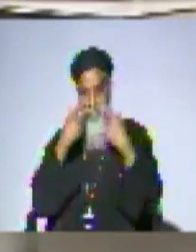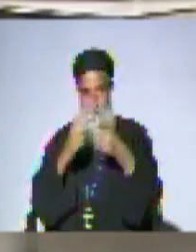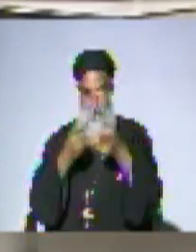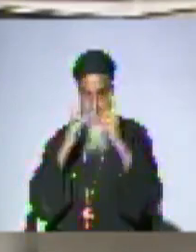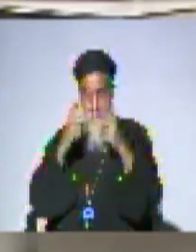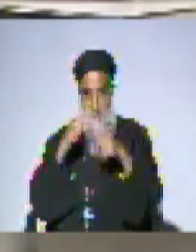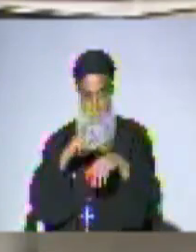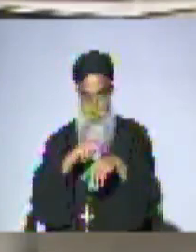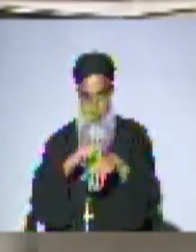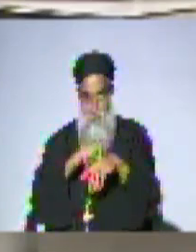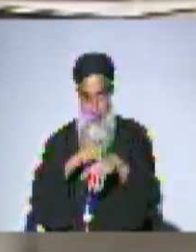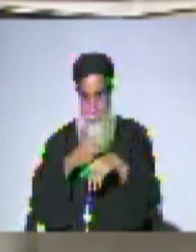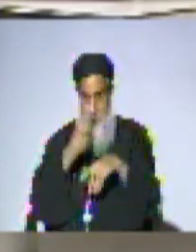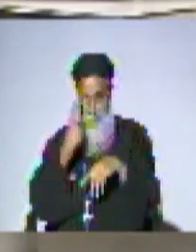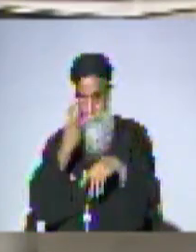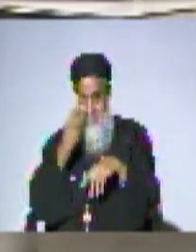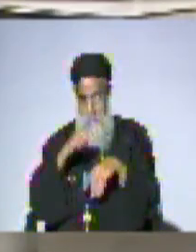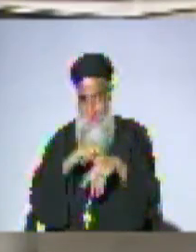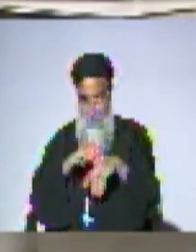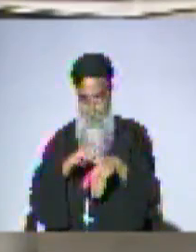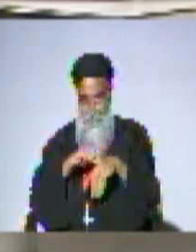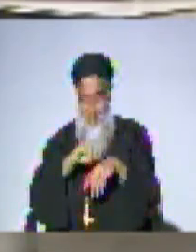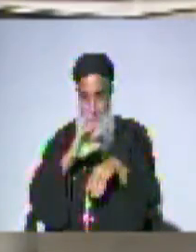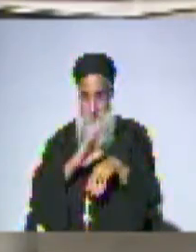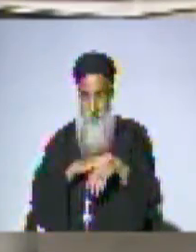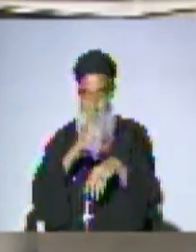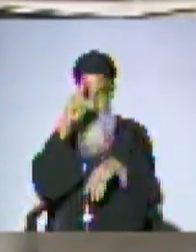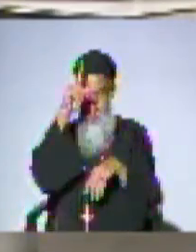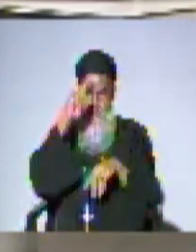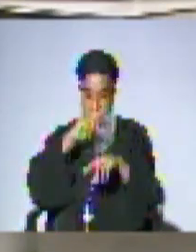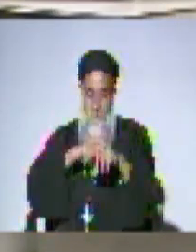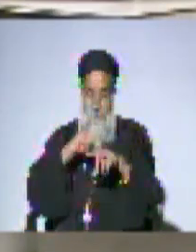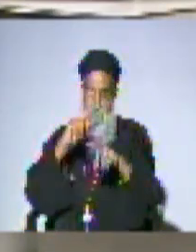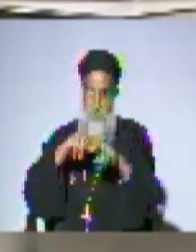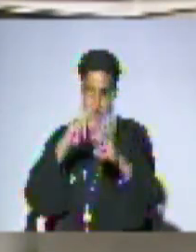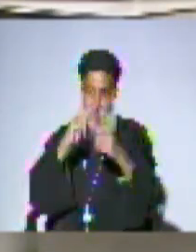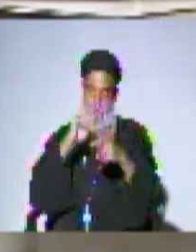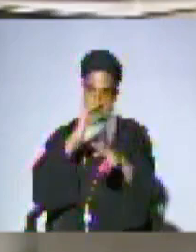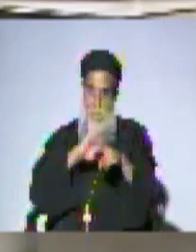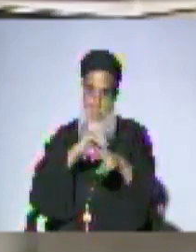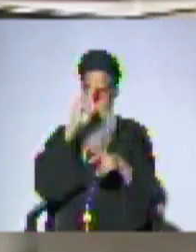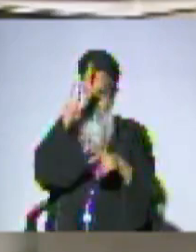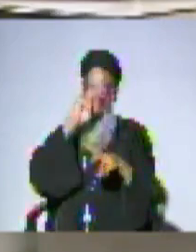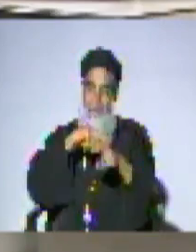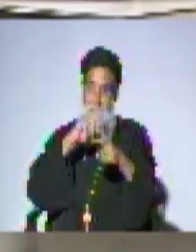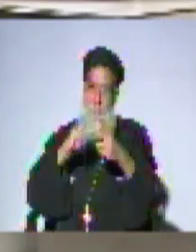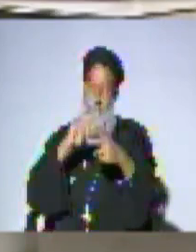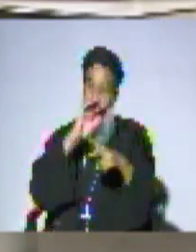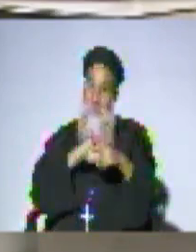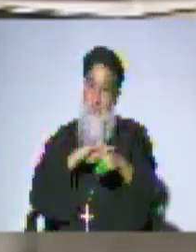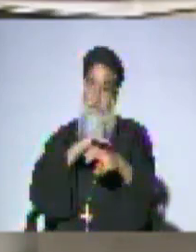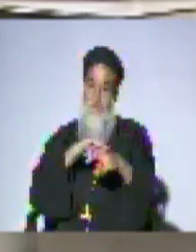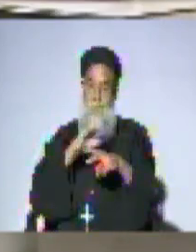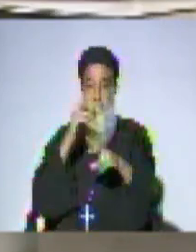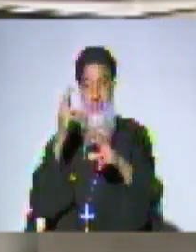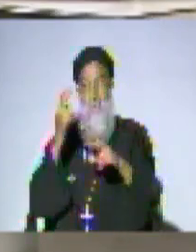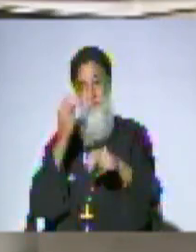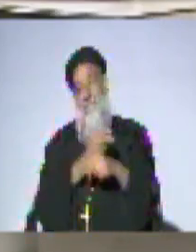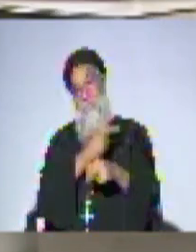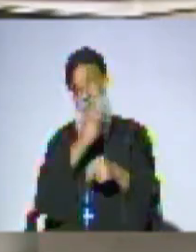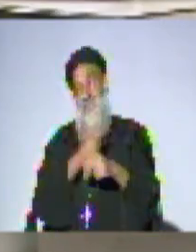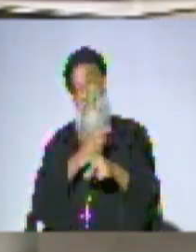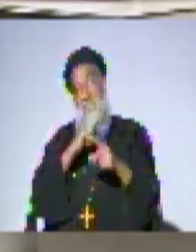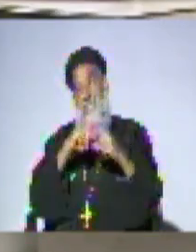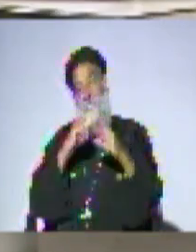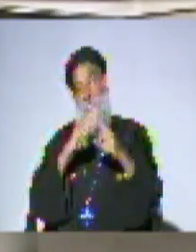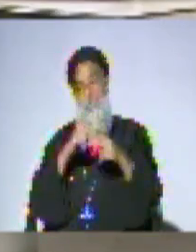ان الانسان لا يمكن يبقى عبد لله وعبد للخطية، مش ممكن. عشان كده